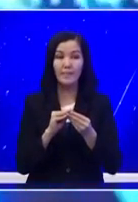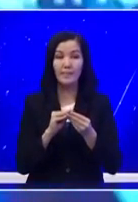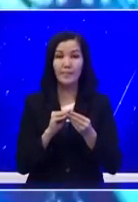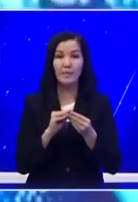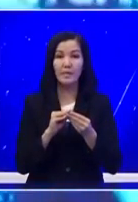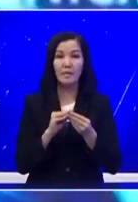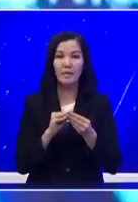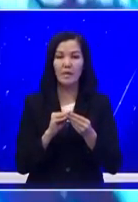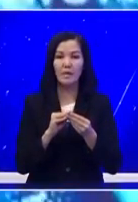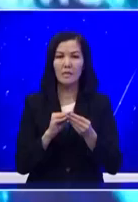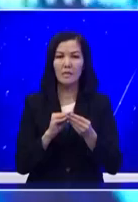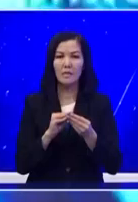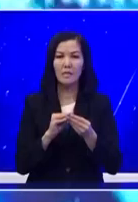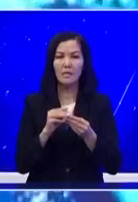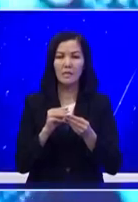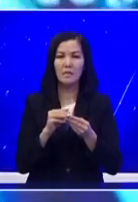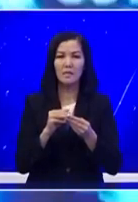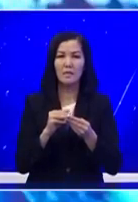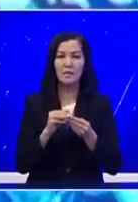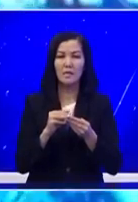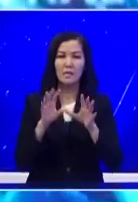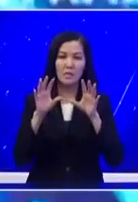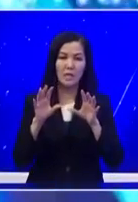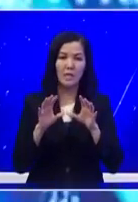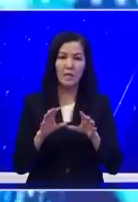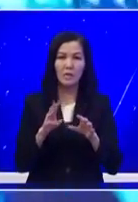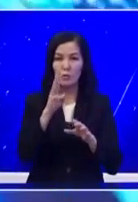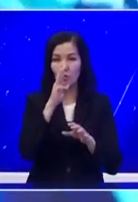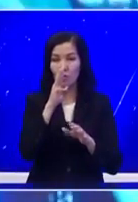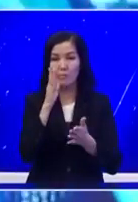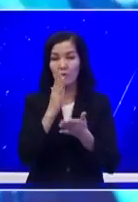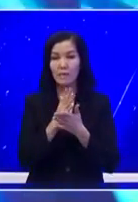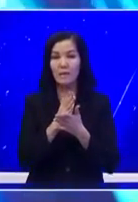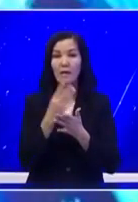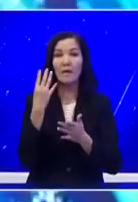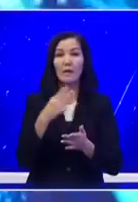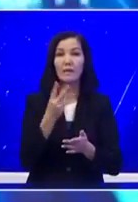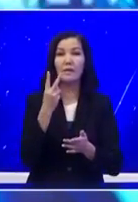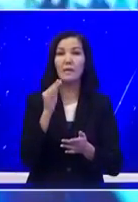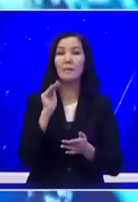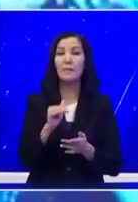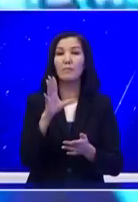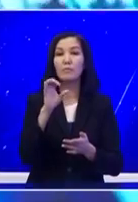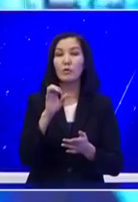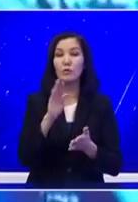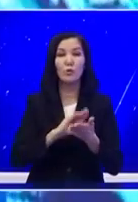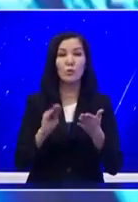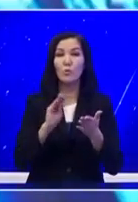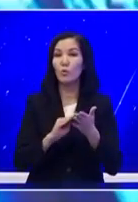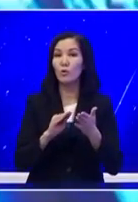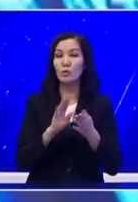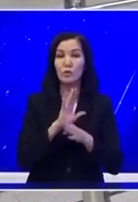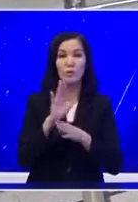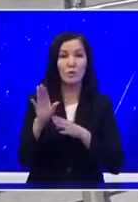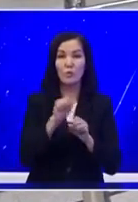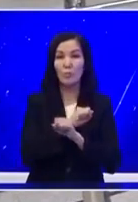мәжбүрлі тоқтатып, соған еңбек заңдылығы бойынша жалақысын төлеп жатсаңыз, ондай азаматтарды сіз бұл өтінішке қоса алмайсыз.